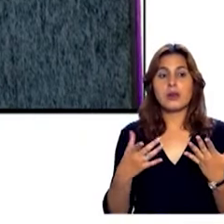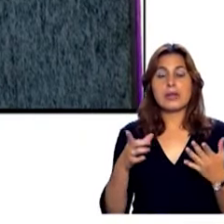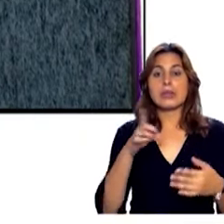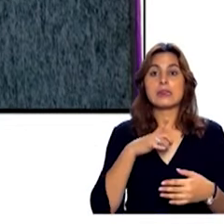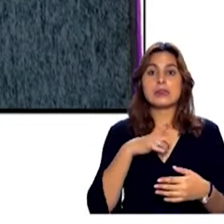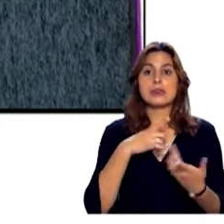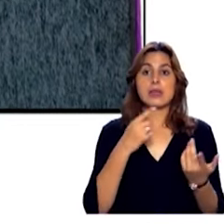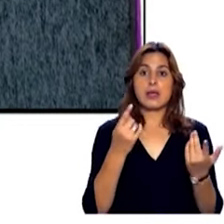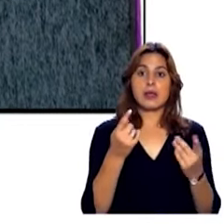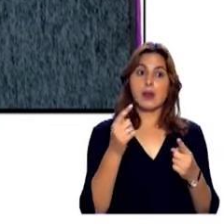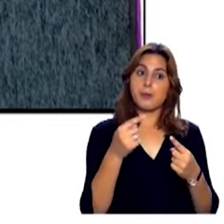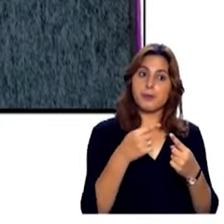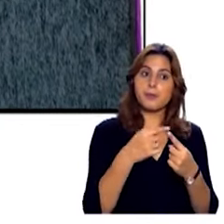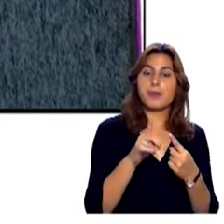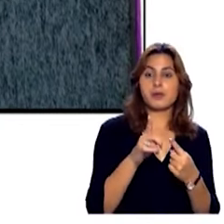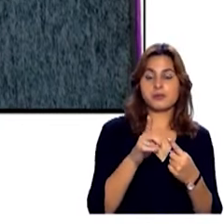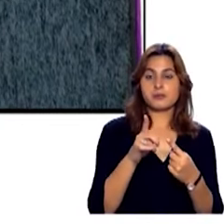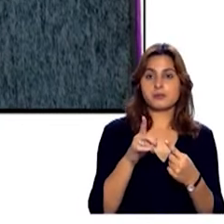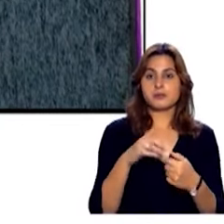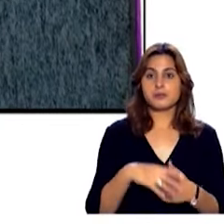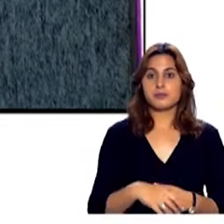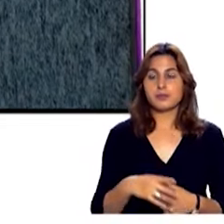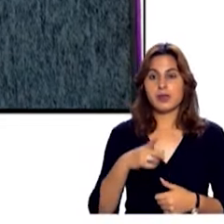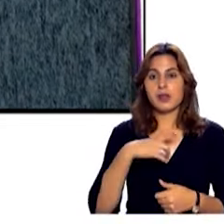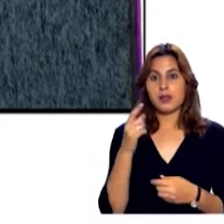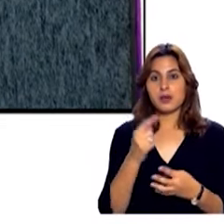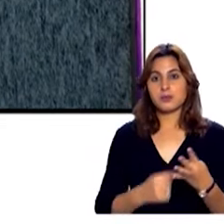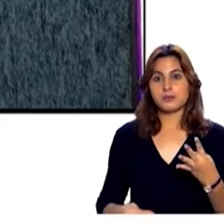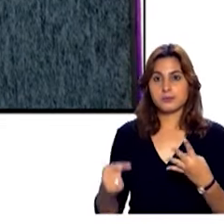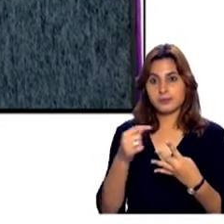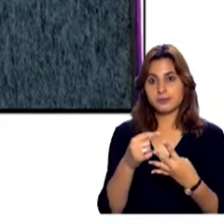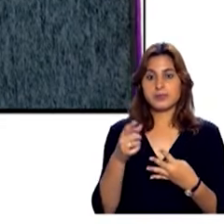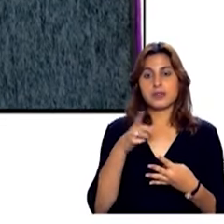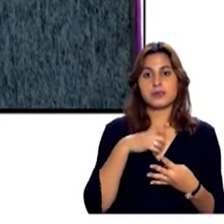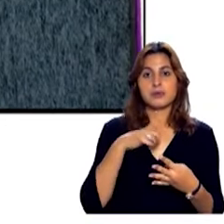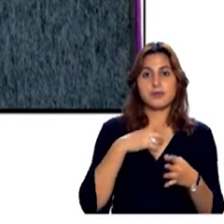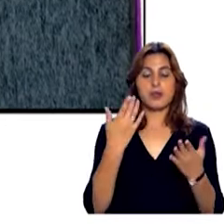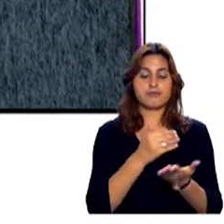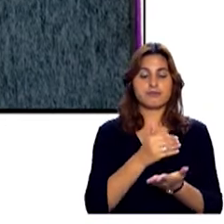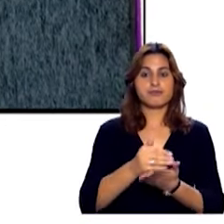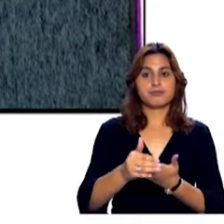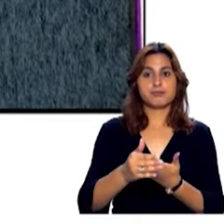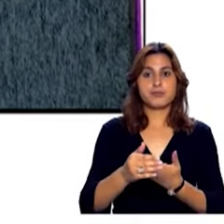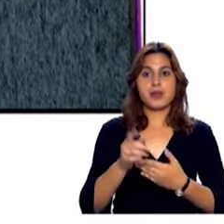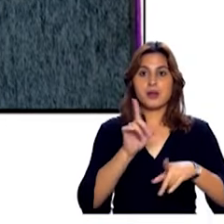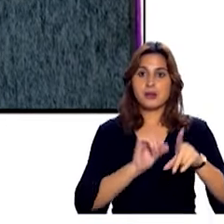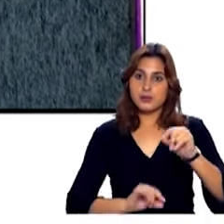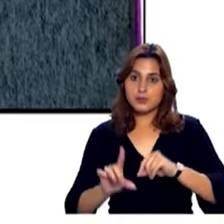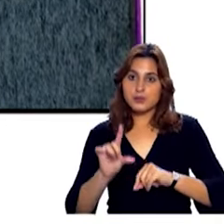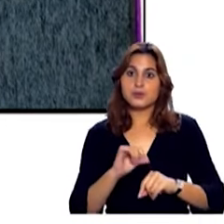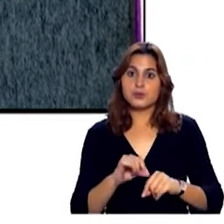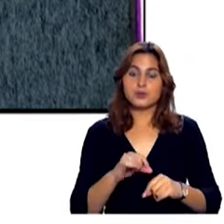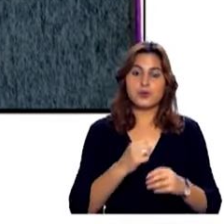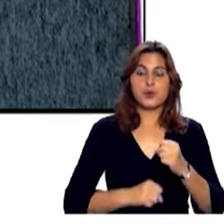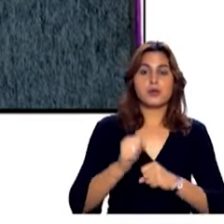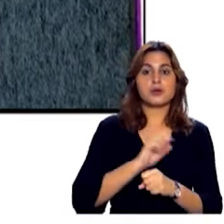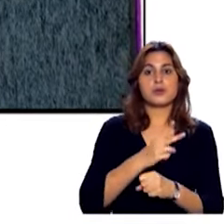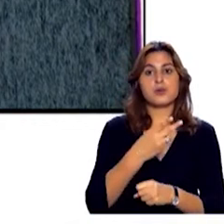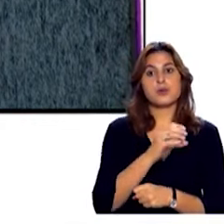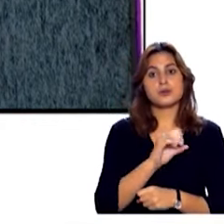in cui si inserisce l'introduzione del filtro Nel 2009 certo